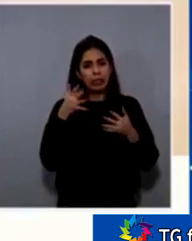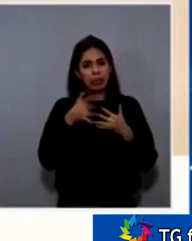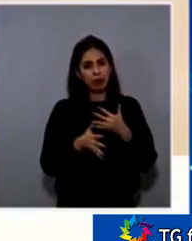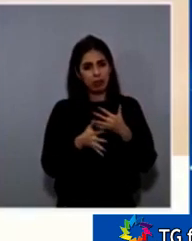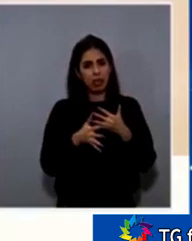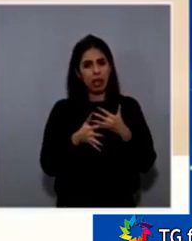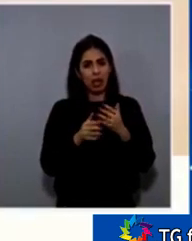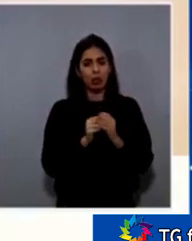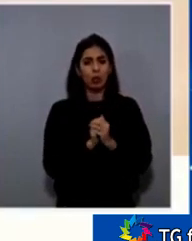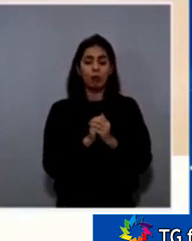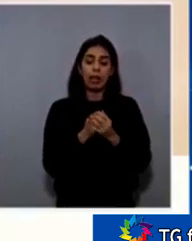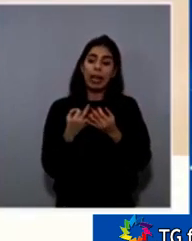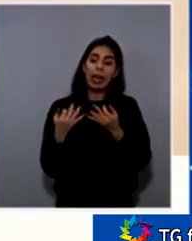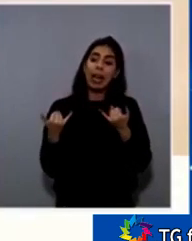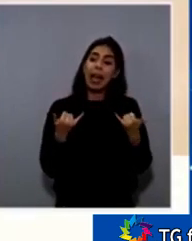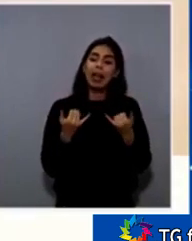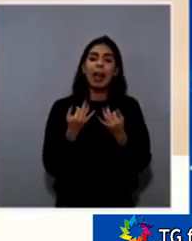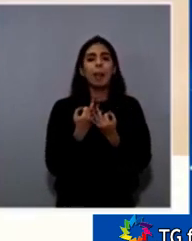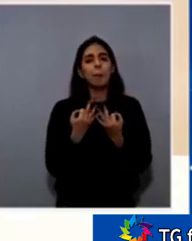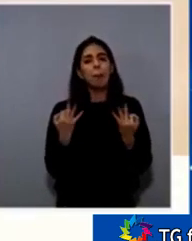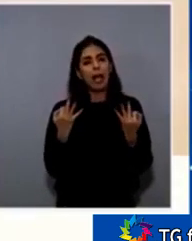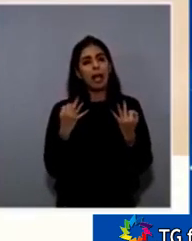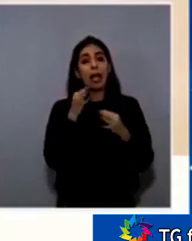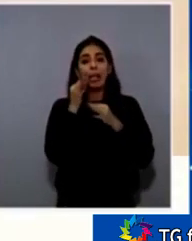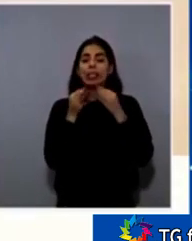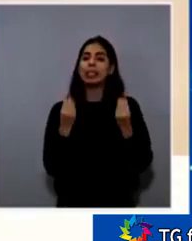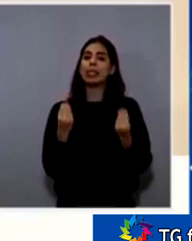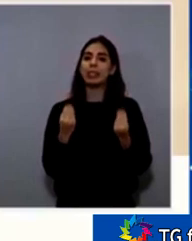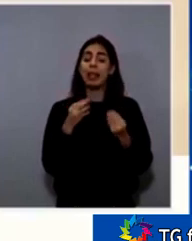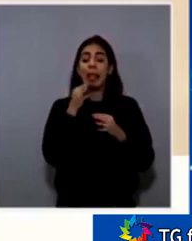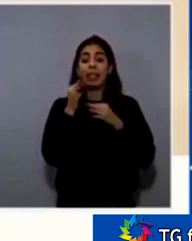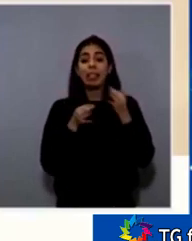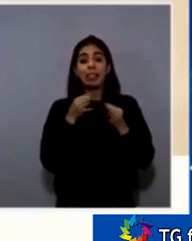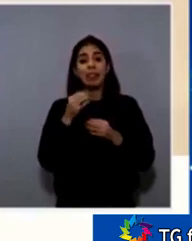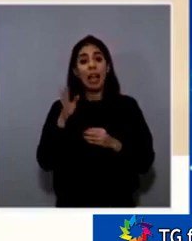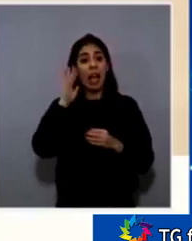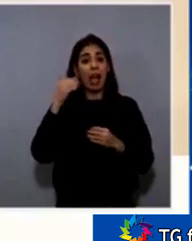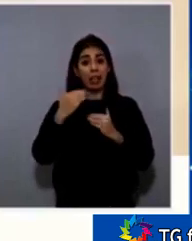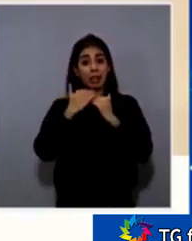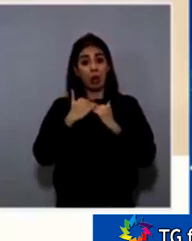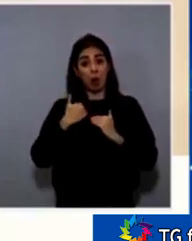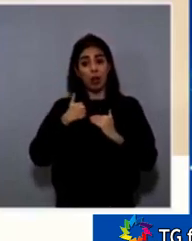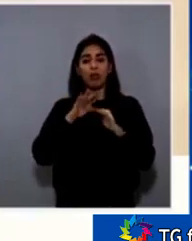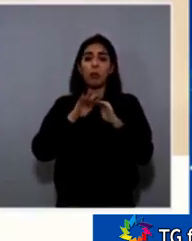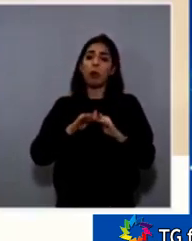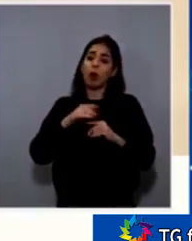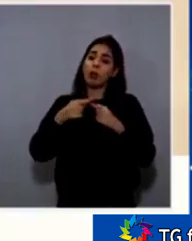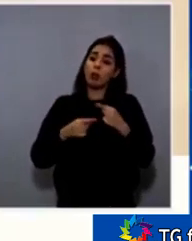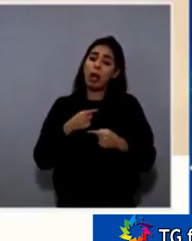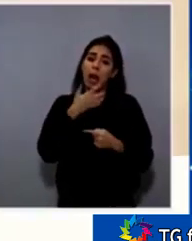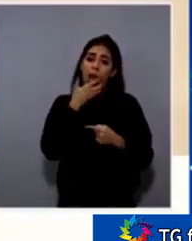un Natale buono? Significa avere cura di noi stessi e dei nostri cari, fare tesoro